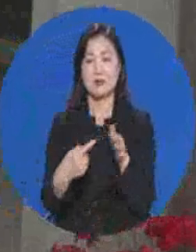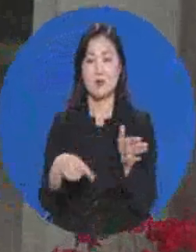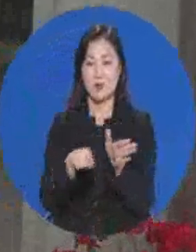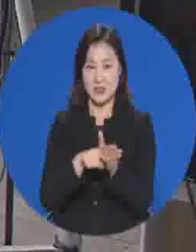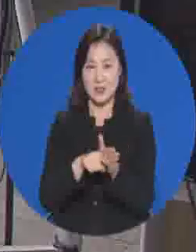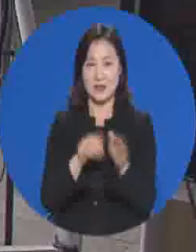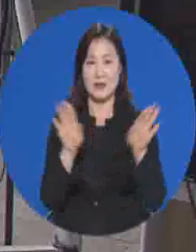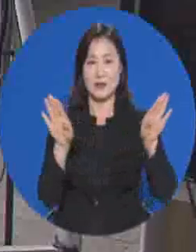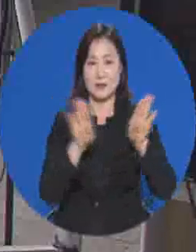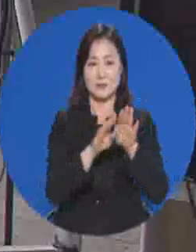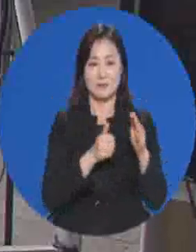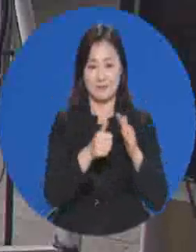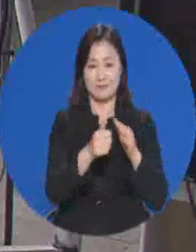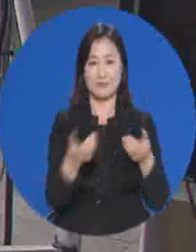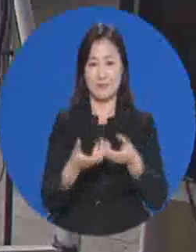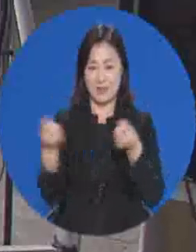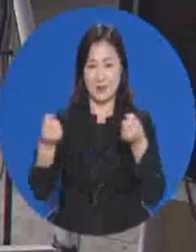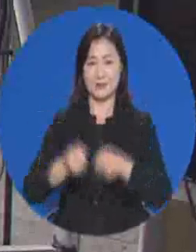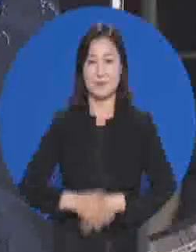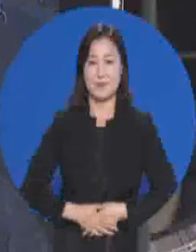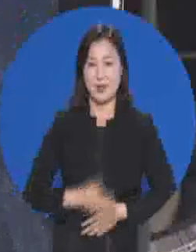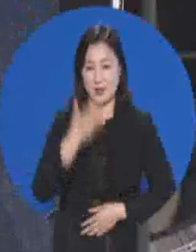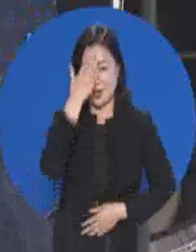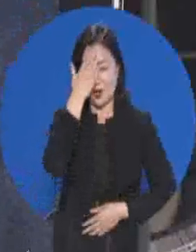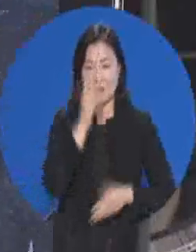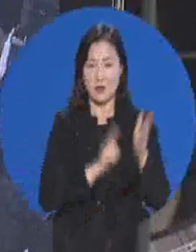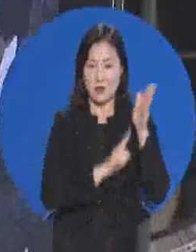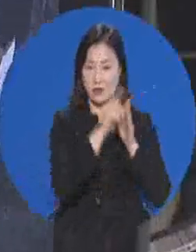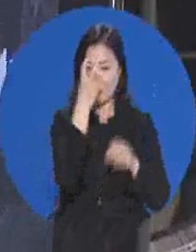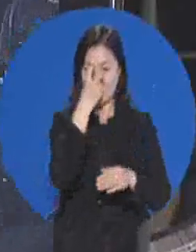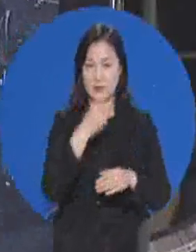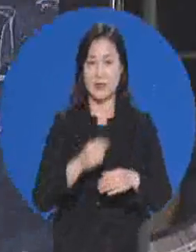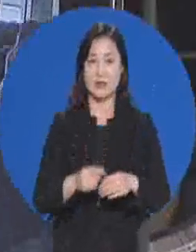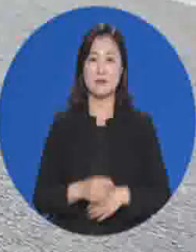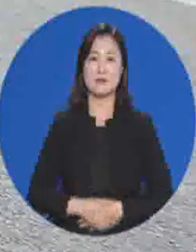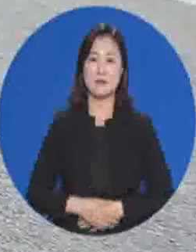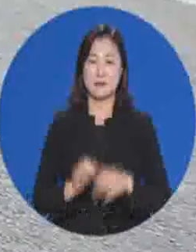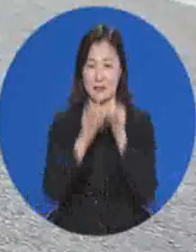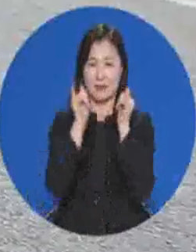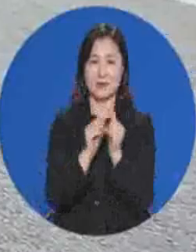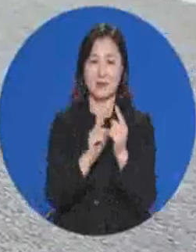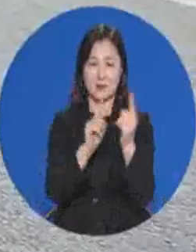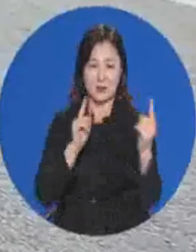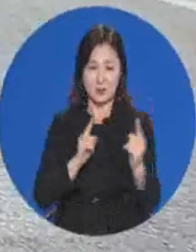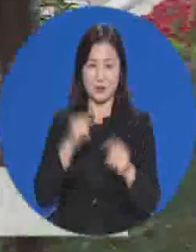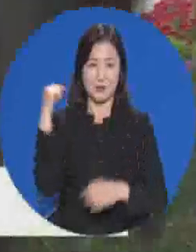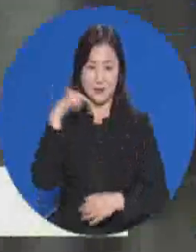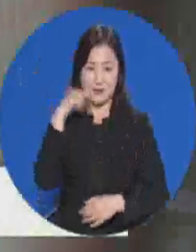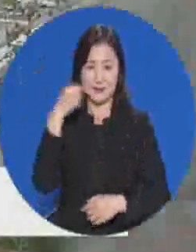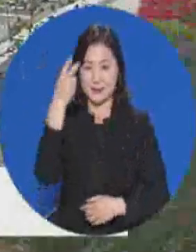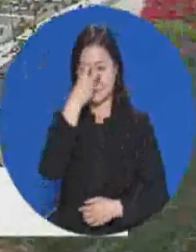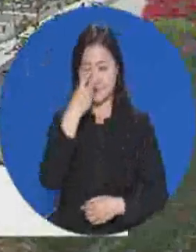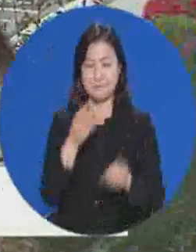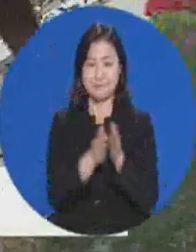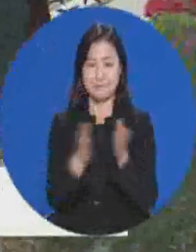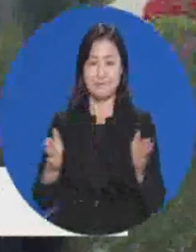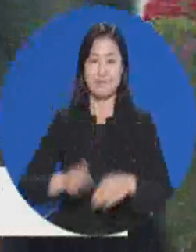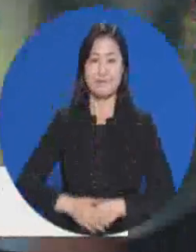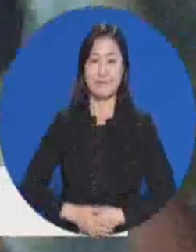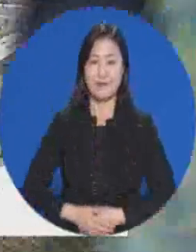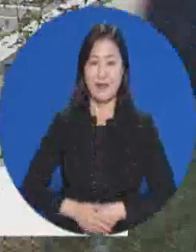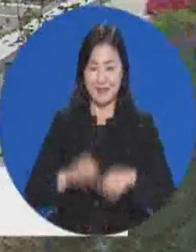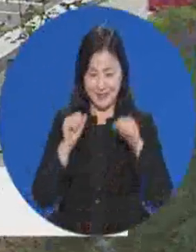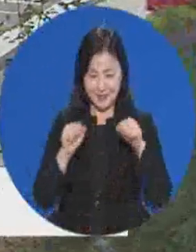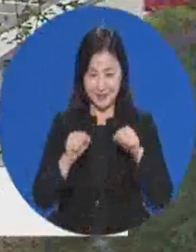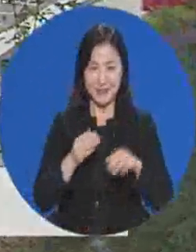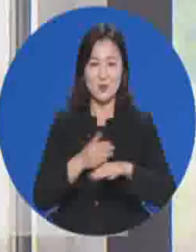나눴고 입구에선 발열 체크와 거리 두기가 꼼꼼히 진행됩니다. 천천히 가주세요. 네,